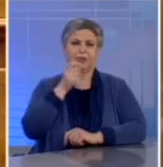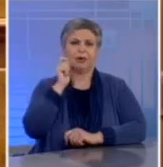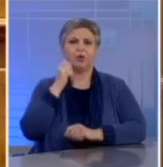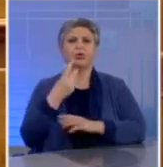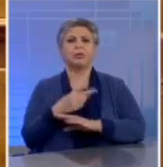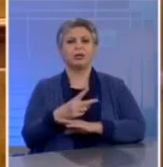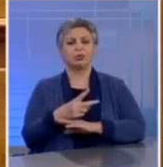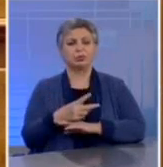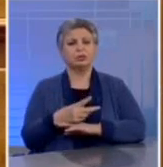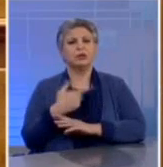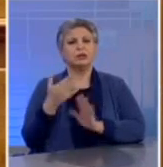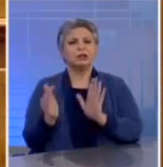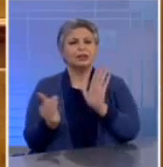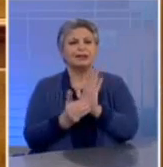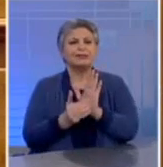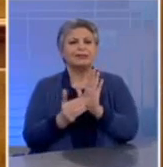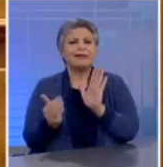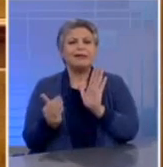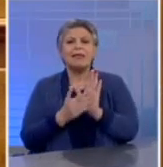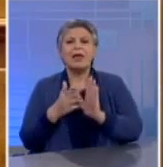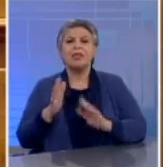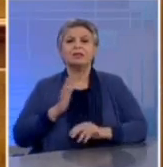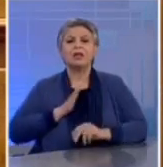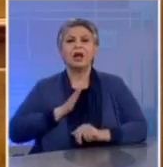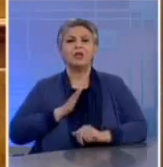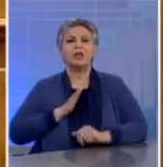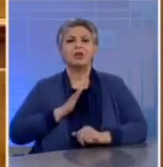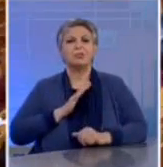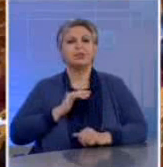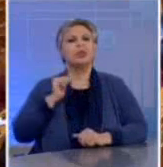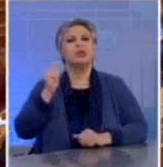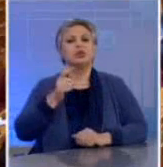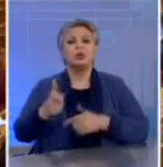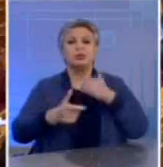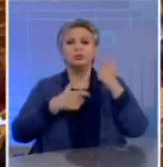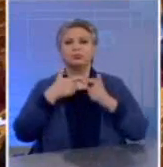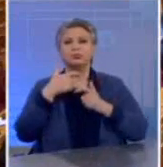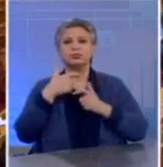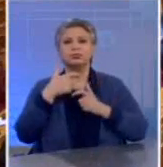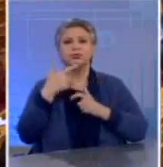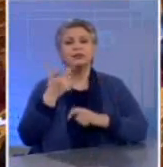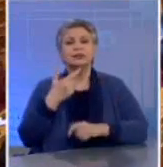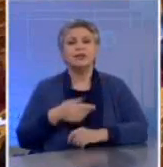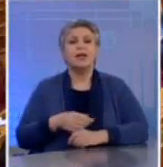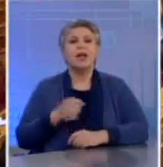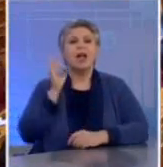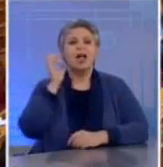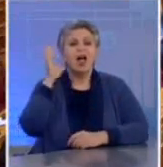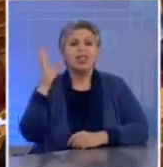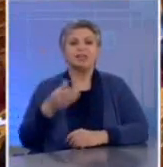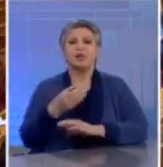Χιλιάδες κόσμος, κύριε Μητσοτάκη, τότε στο στάδιο ειρήνης και φιλίας είχε ένα σύνθημα: αλήτη προδότη Σαμαρά.